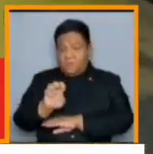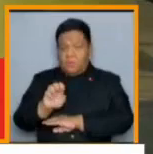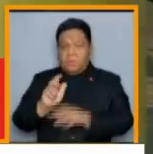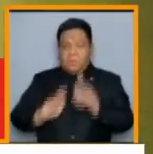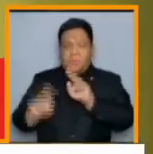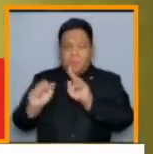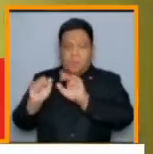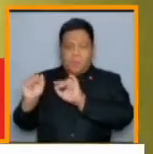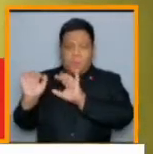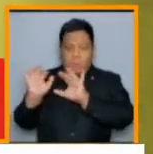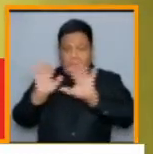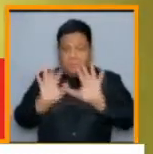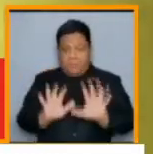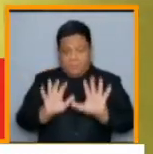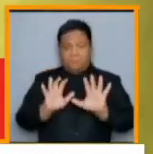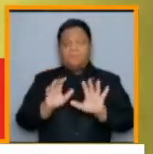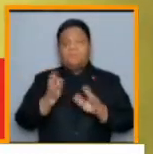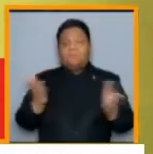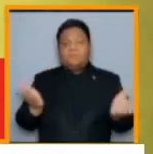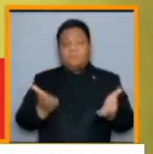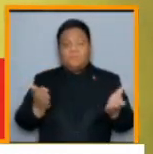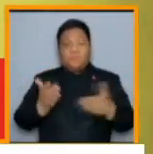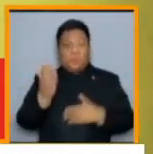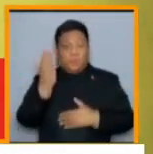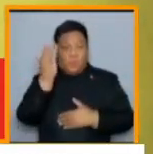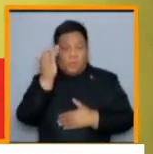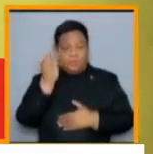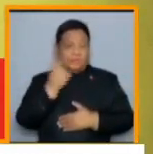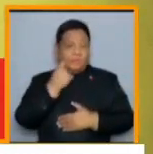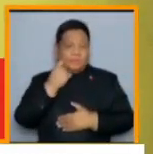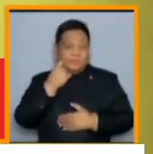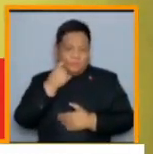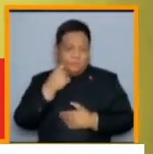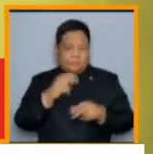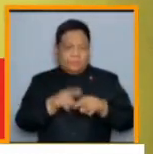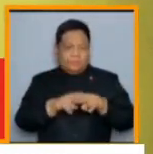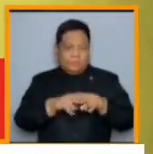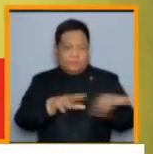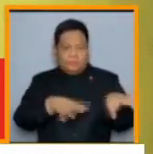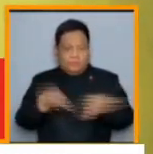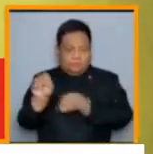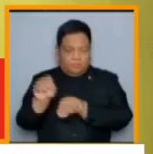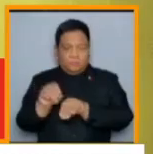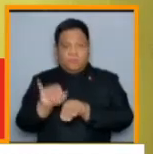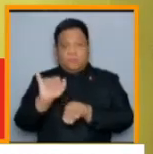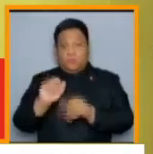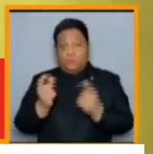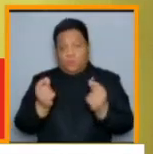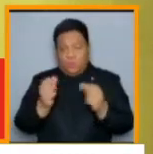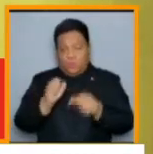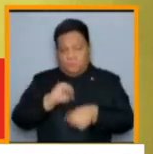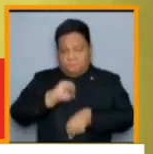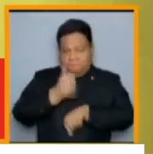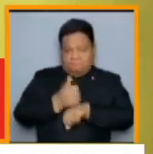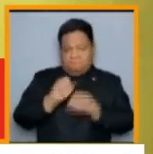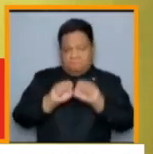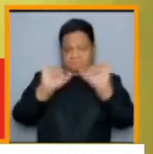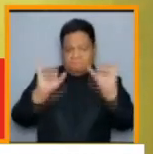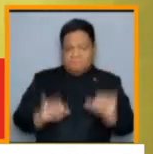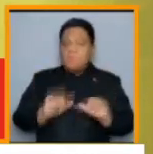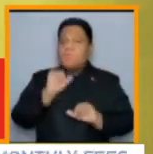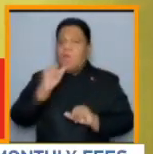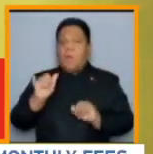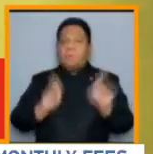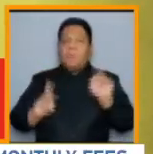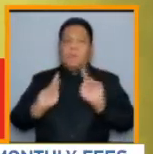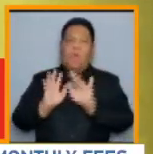harapan ng estasyon dahil nga kaalis lamang dito ng isang tren. Ganun yung nagiging sistema para hindi rin naiipon at nagkakadikit-dikit yung mga pasahero